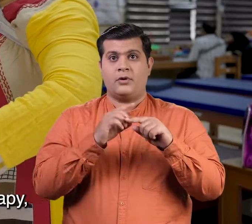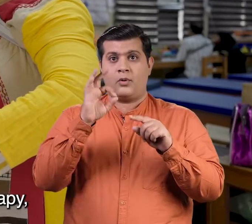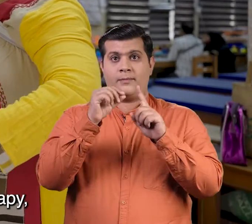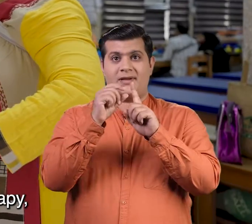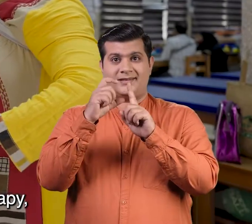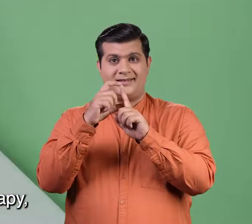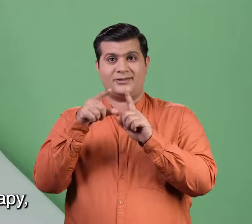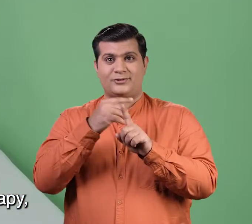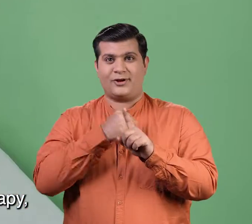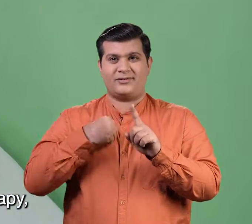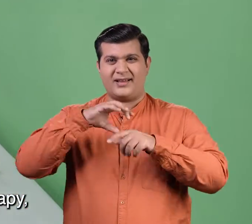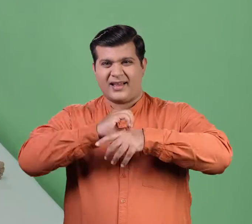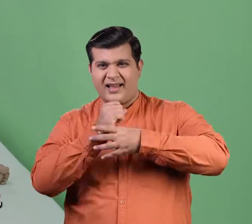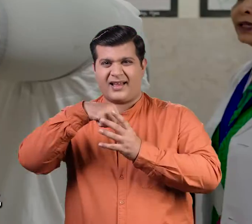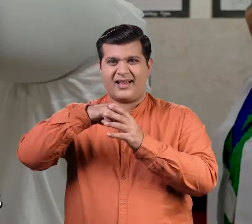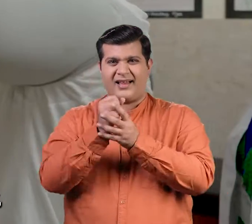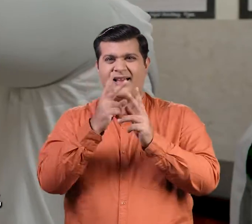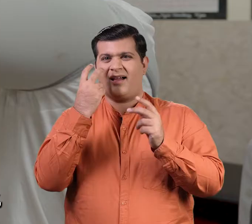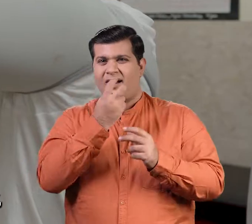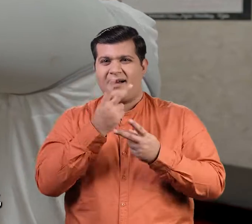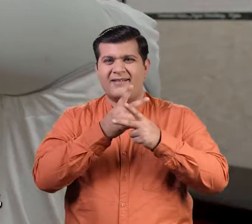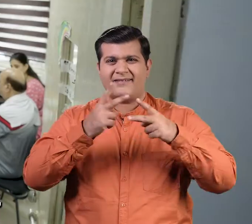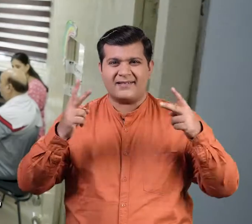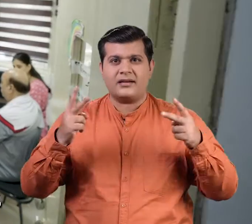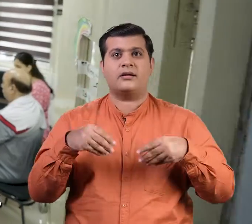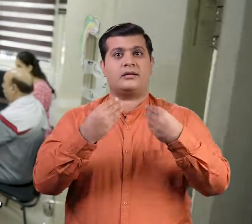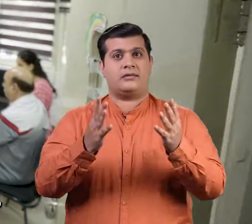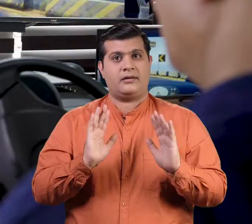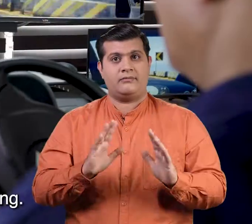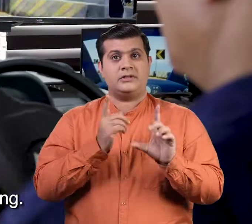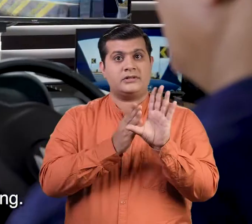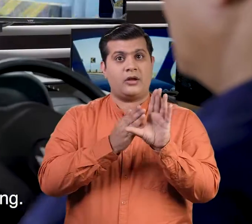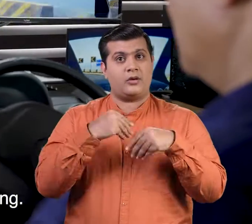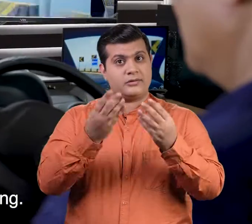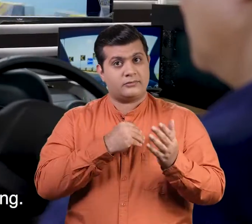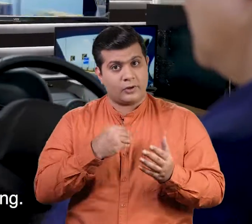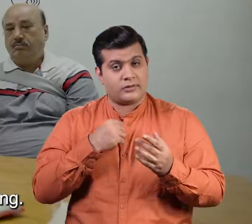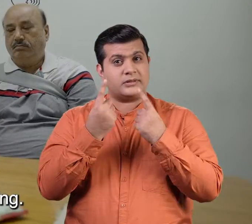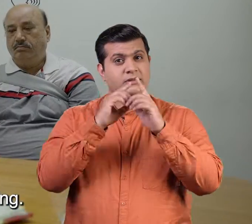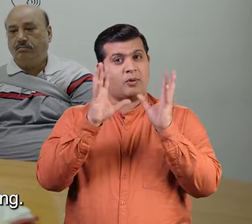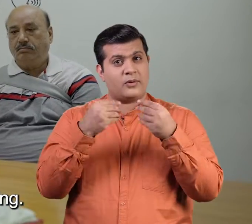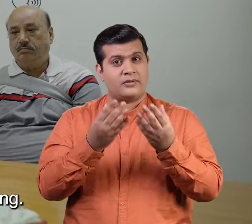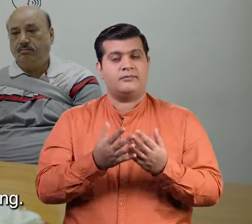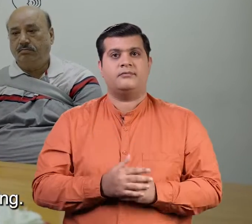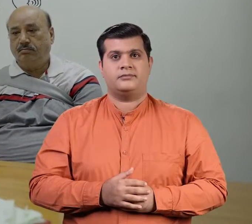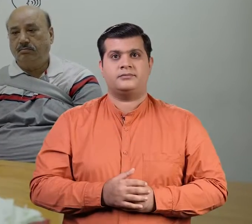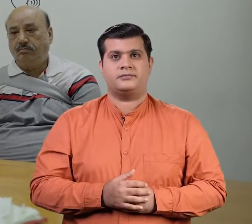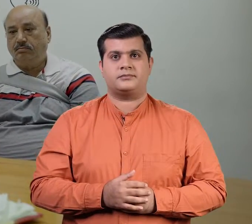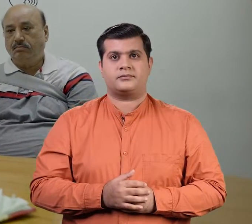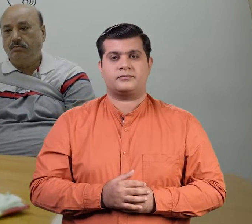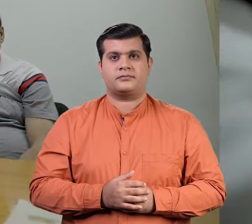आउट पेशेंट सेवाओं में फिजिकल थेरेपी, ऑक्यूपेशनल थेरेपी, स्पीच थेरेपी, मनोवैज्ञानिक परीक्षण एवं परामर्श शामिल